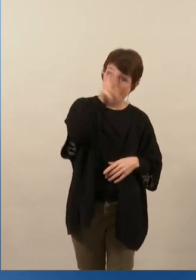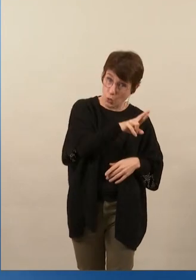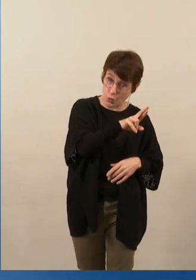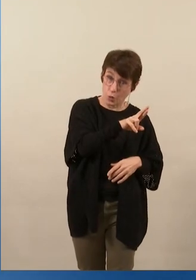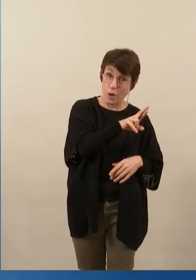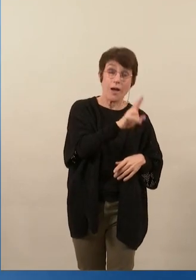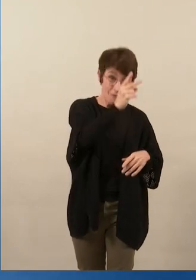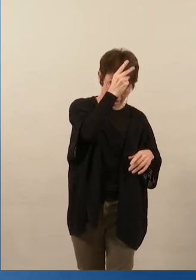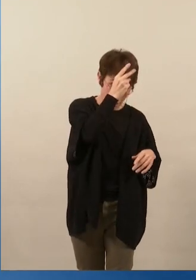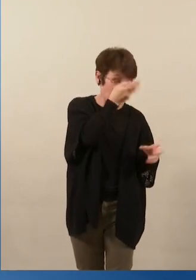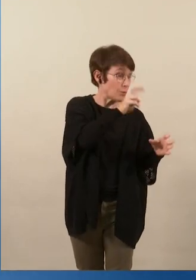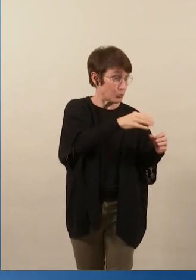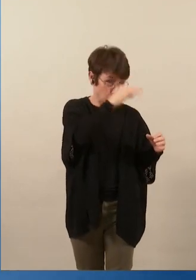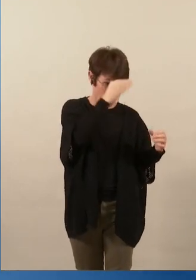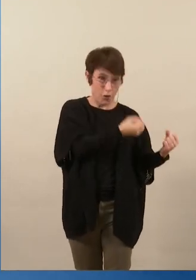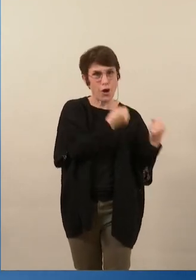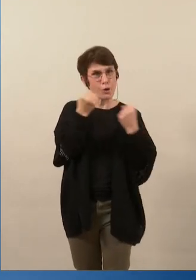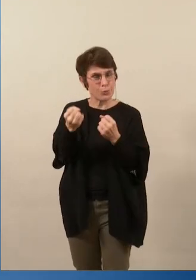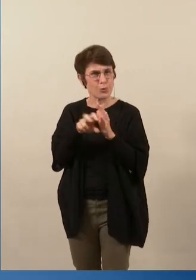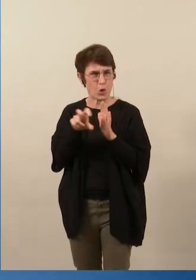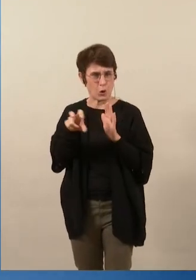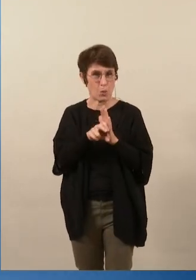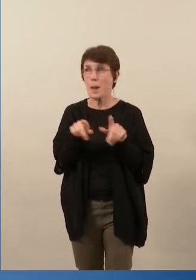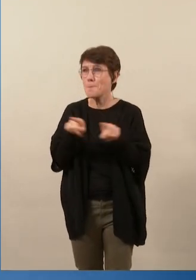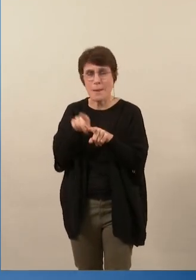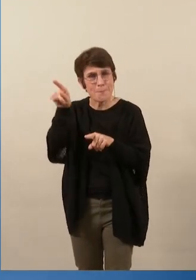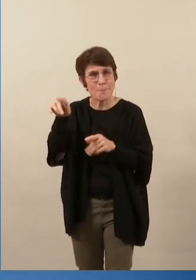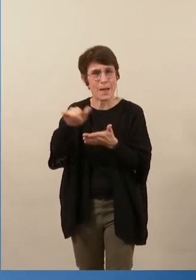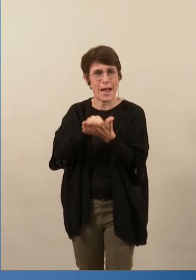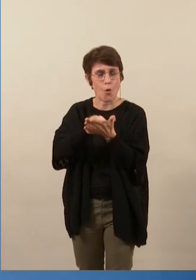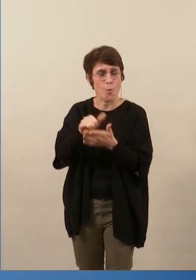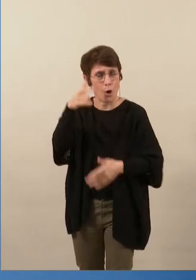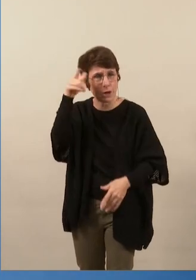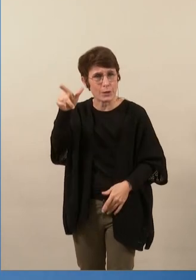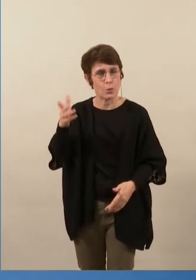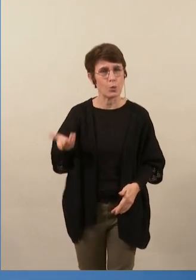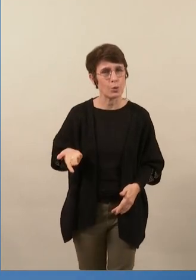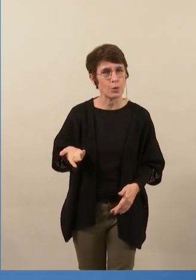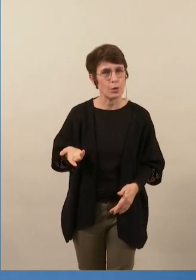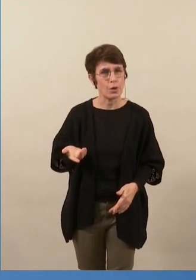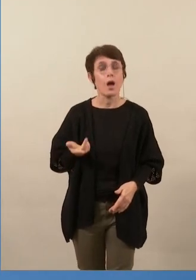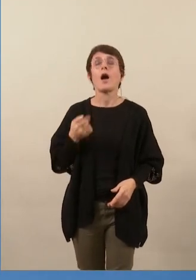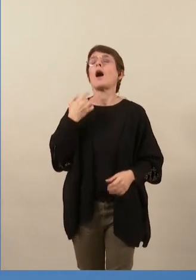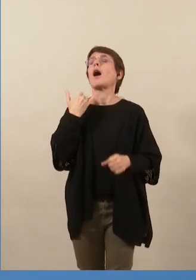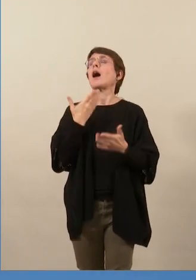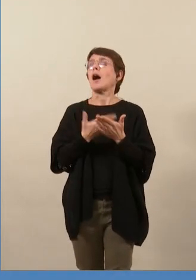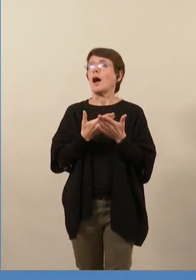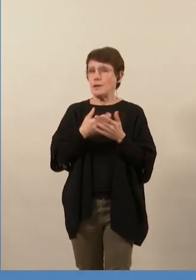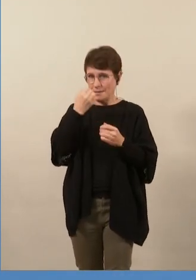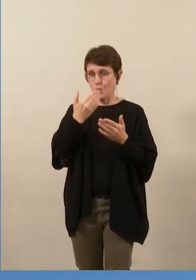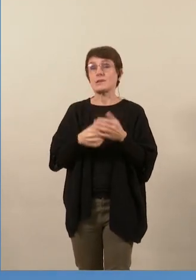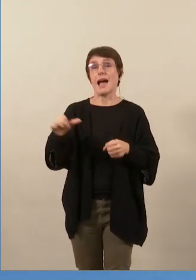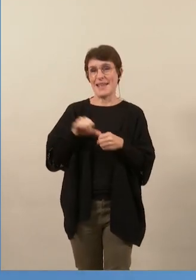reprenez à nouveau le chauffeur et il en est de même pour saint-exupéri donc je donc je comprends mieux en fait où passe ce carburant